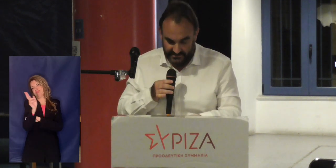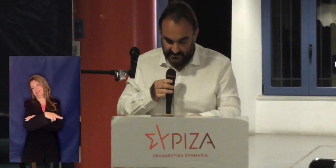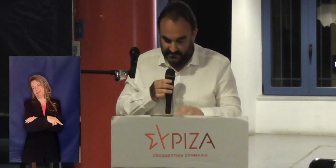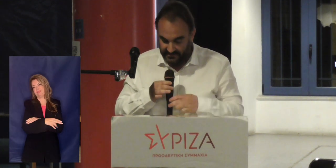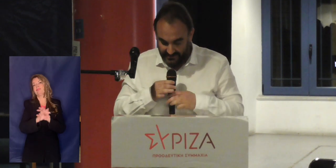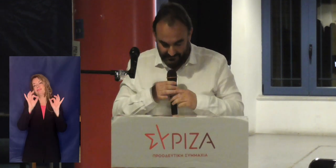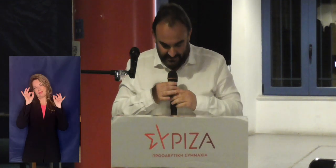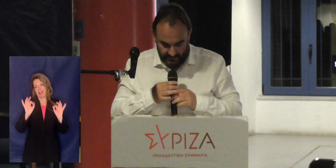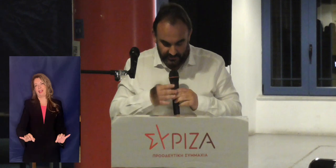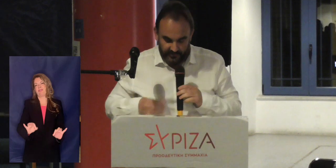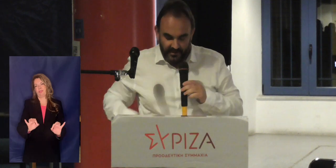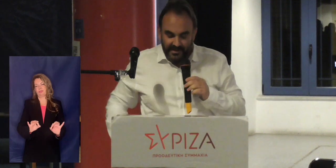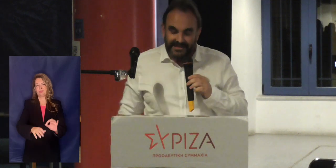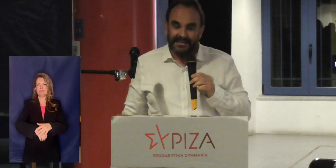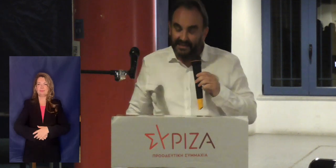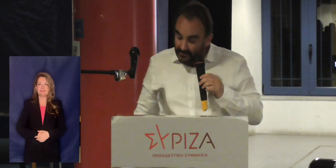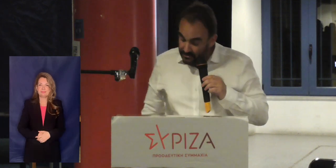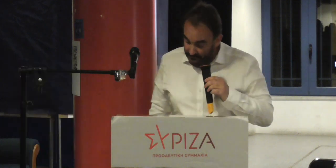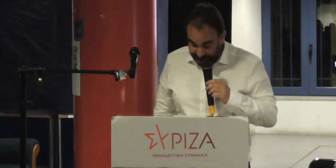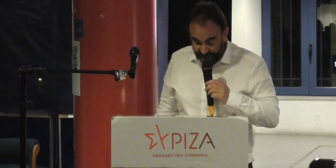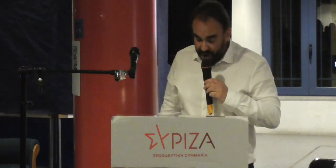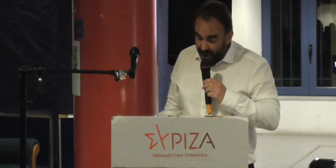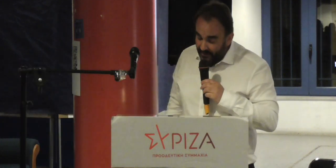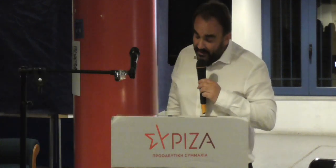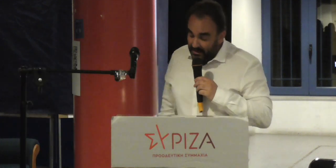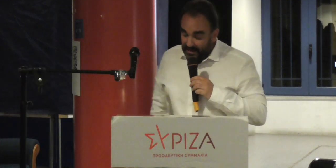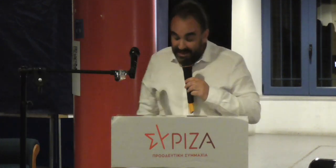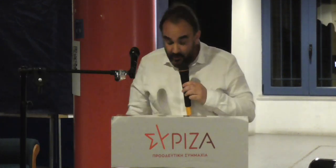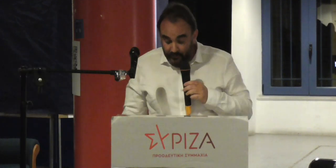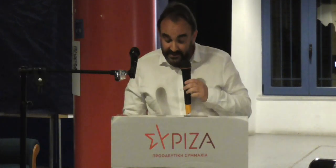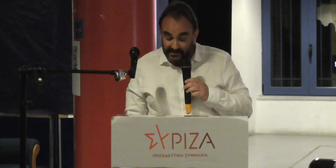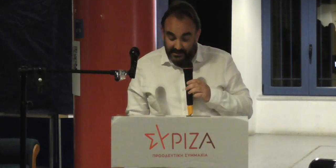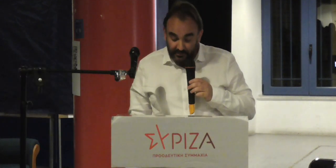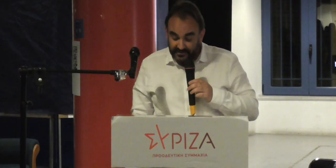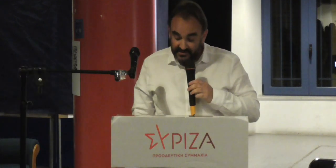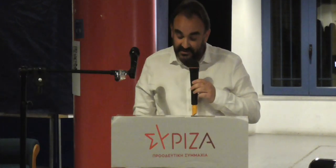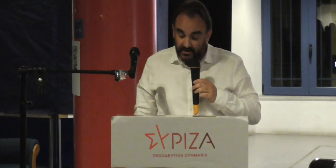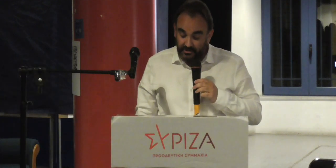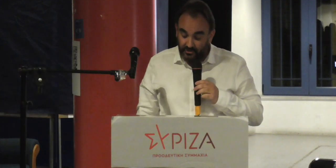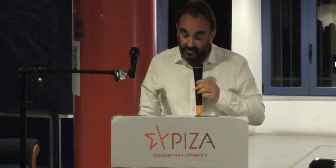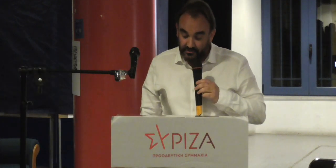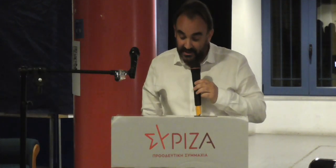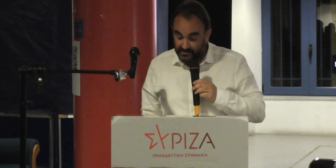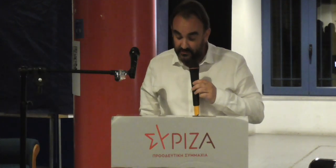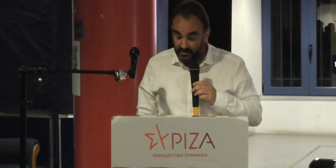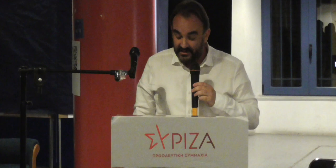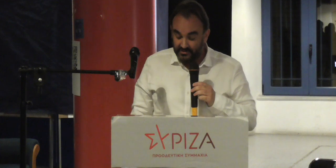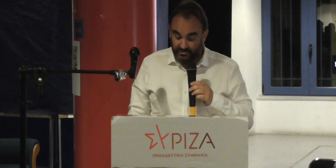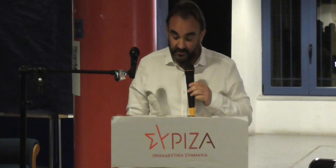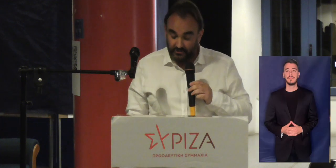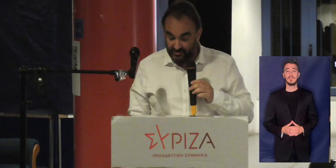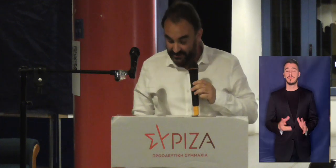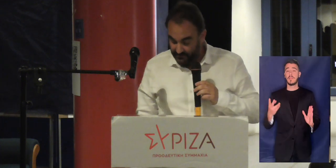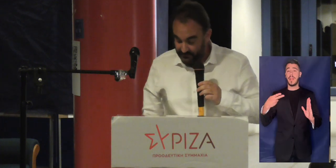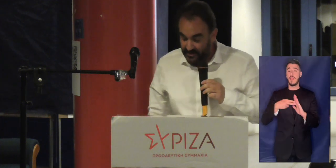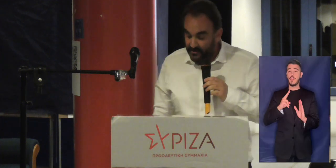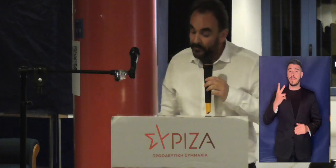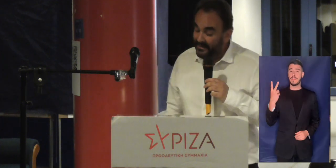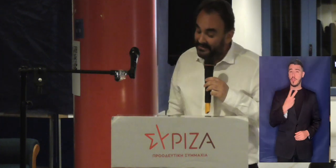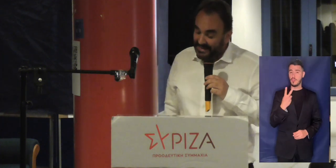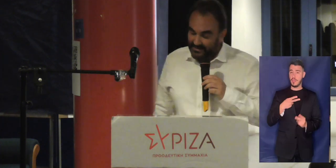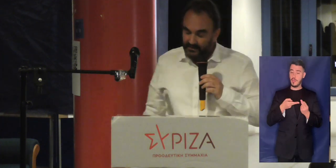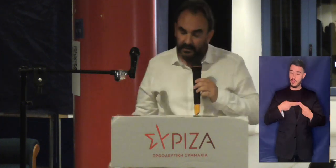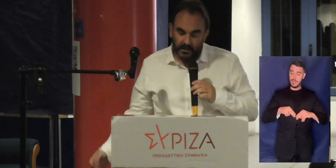συγκεκριμένος και τέλος έχουμε και την απόφαση την 1886 του 2022 του ΣΤΕ